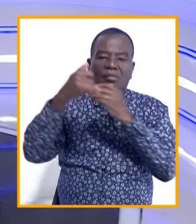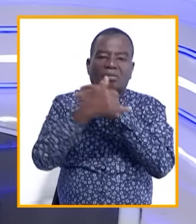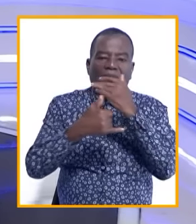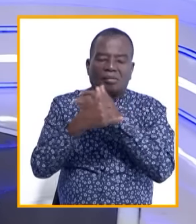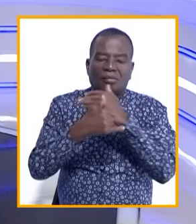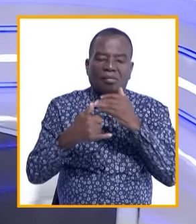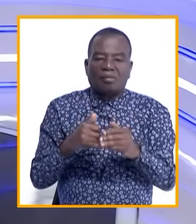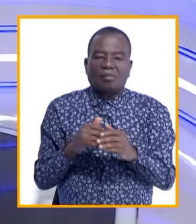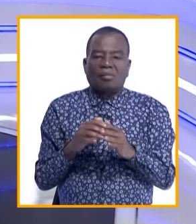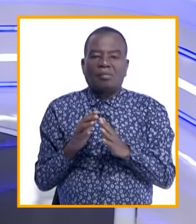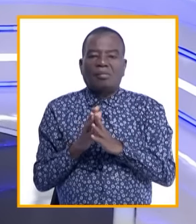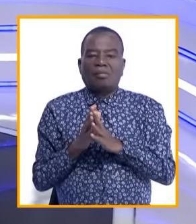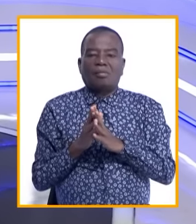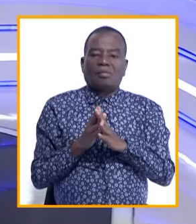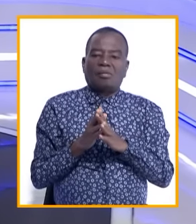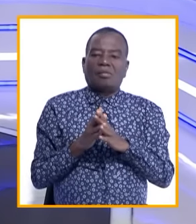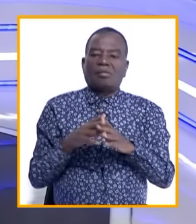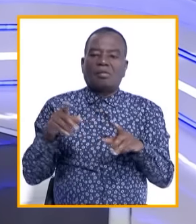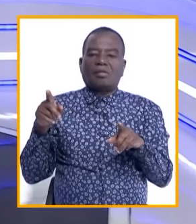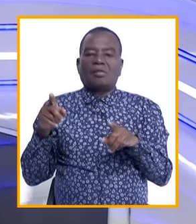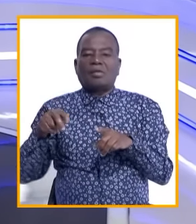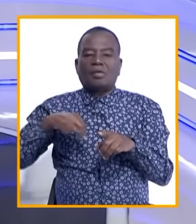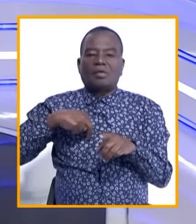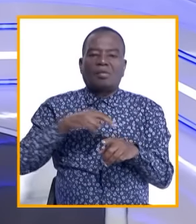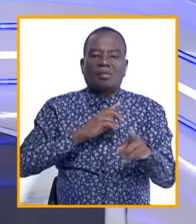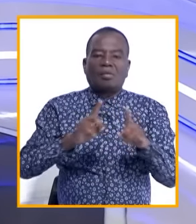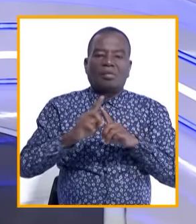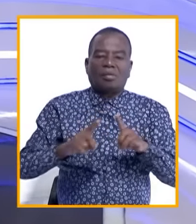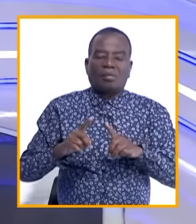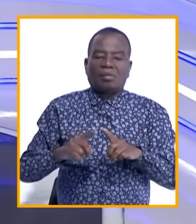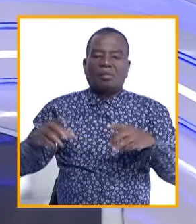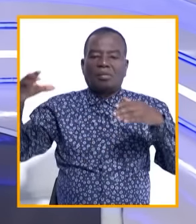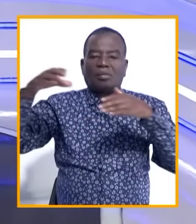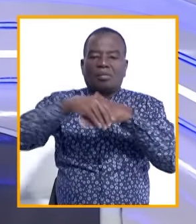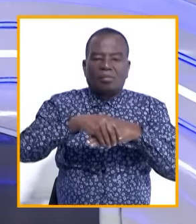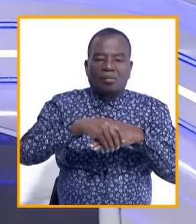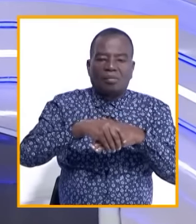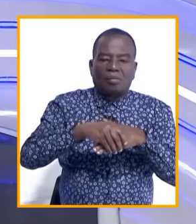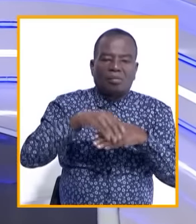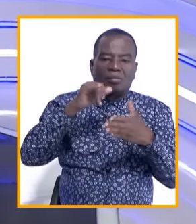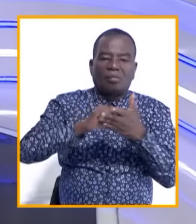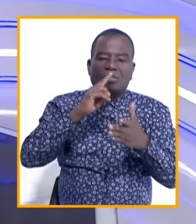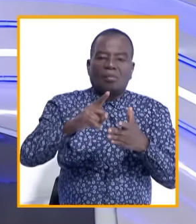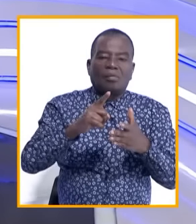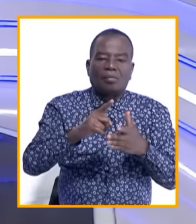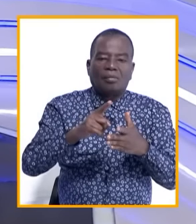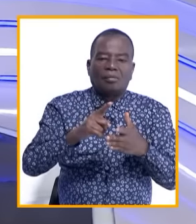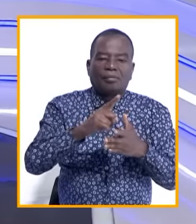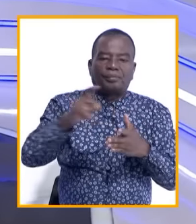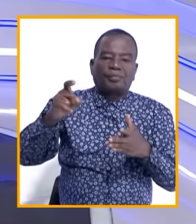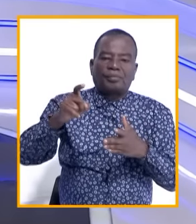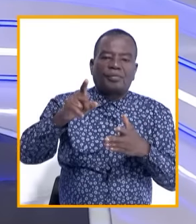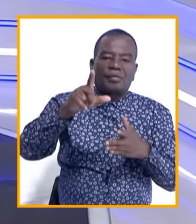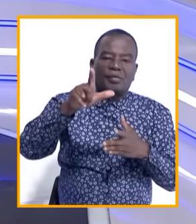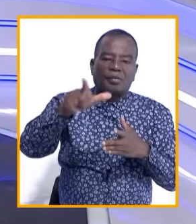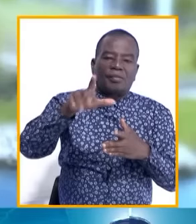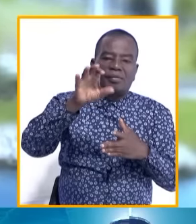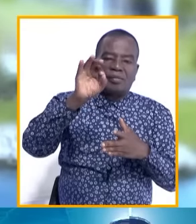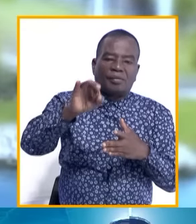le nord du pays. Voilà, et qui parle de paix et d'union, parle également de mariage. Dans les images qui suivent,